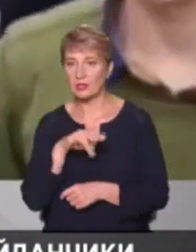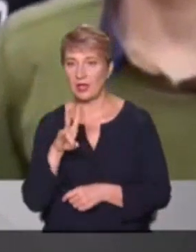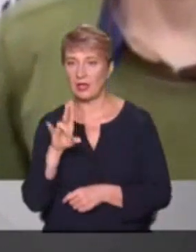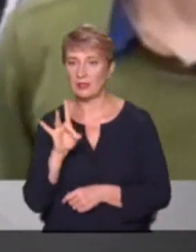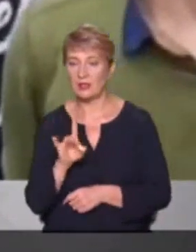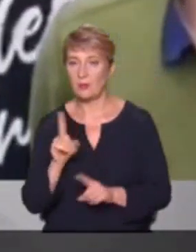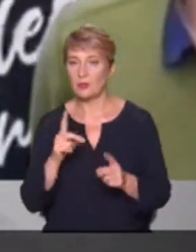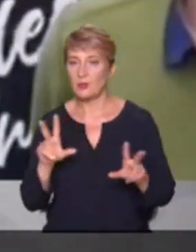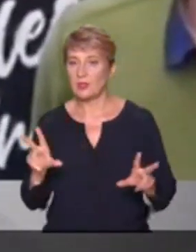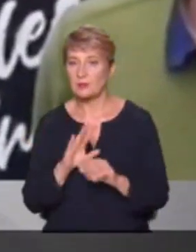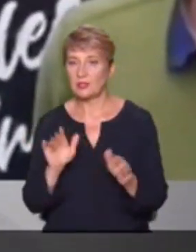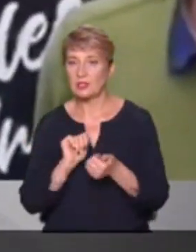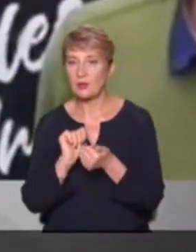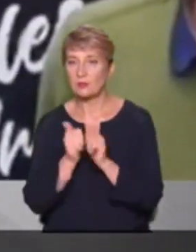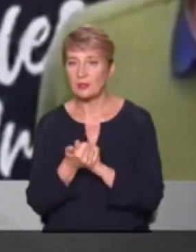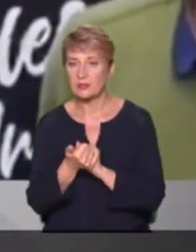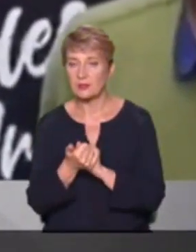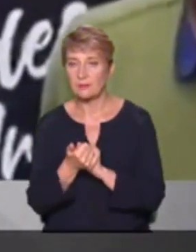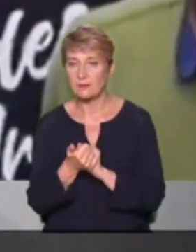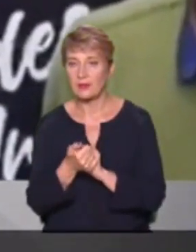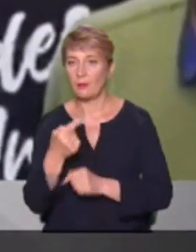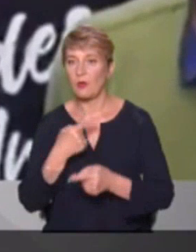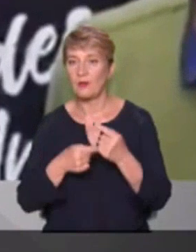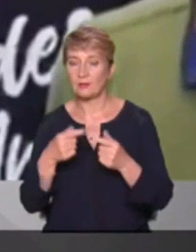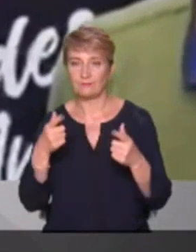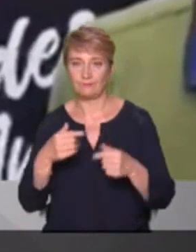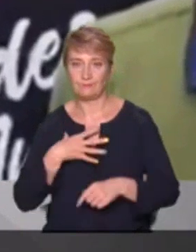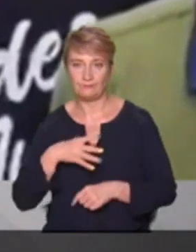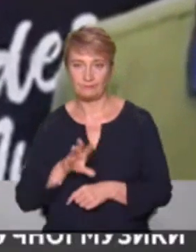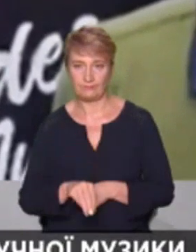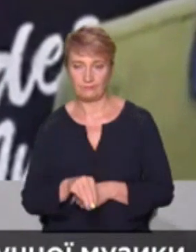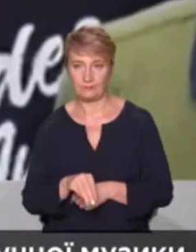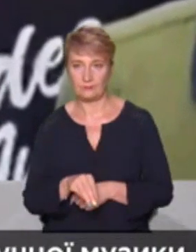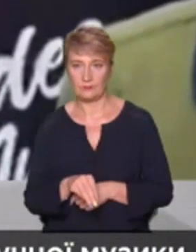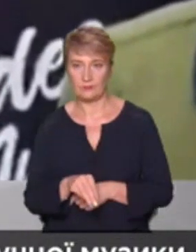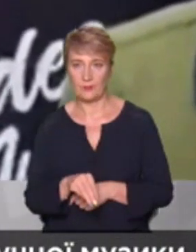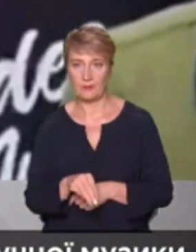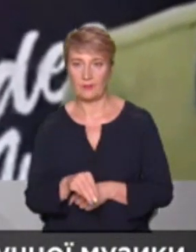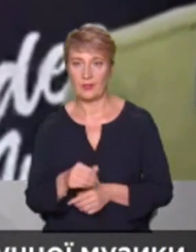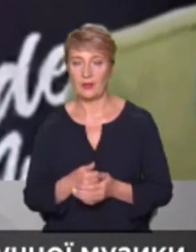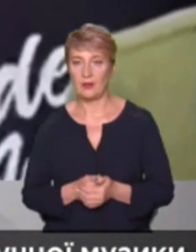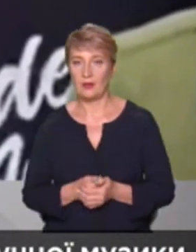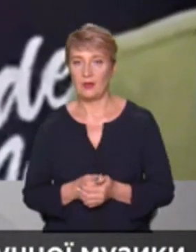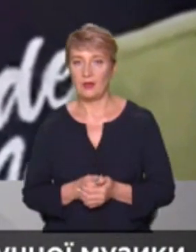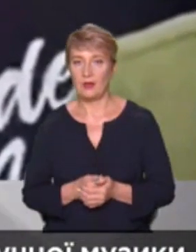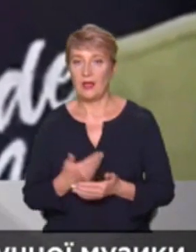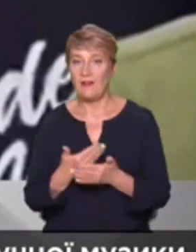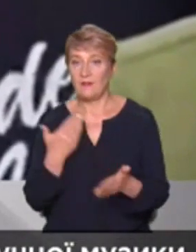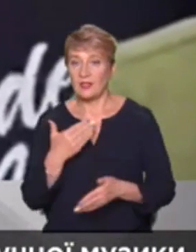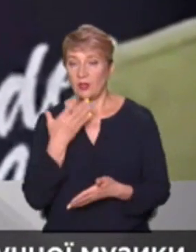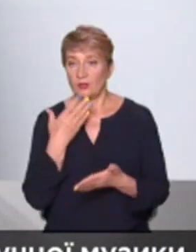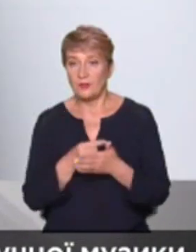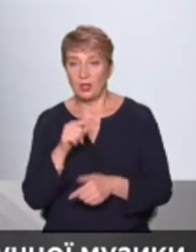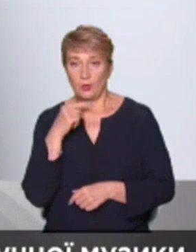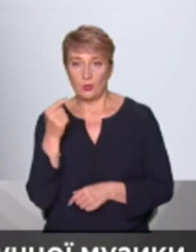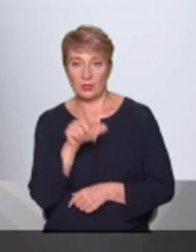тому що повернеться додому не у чорному пакеті, або розібраний на частини, як конструктор Лего. На відміну від своїх руських